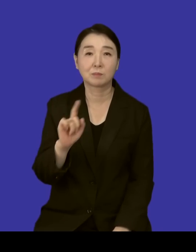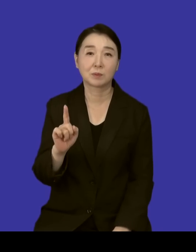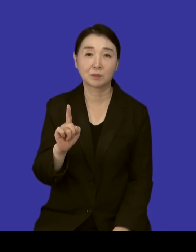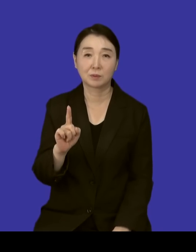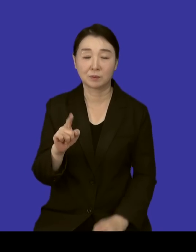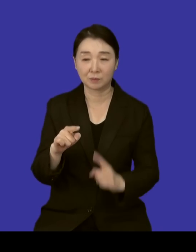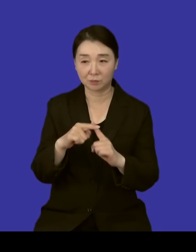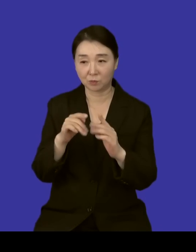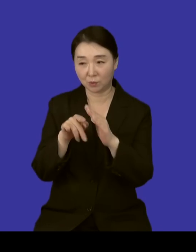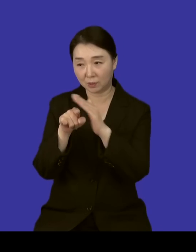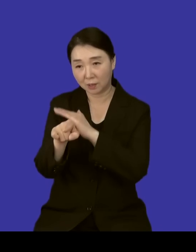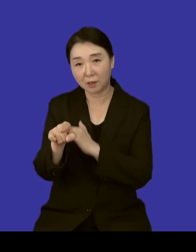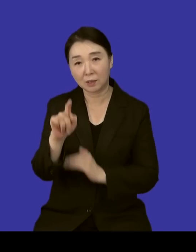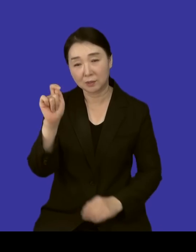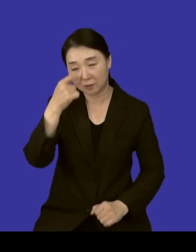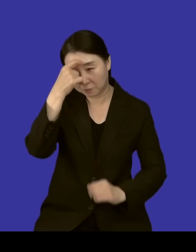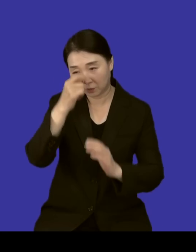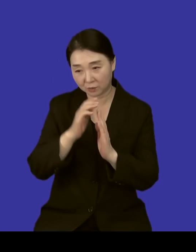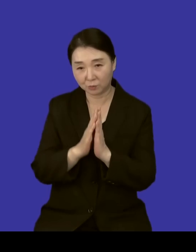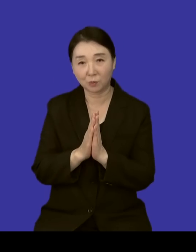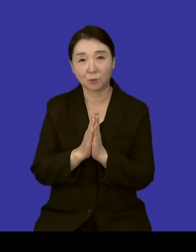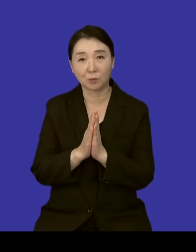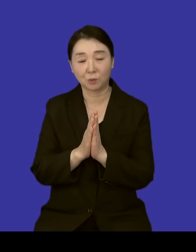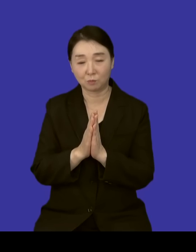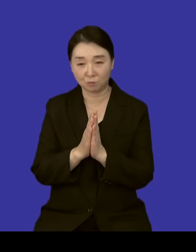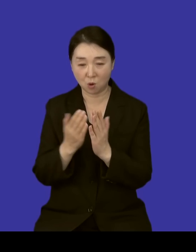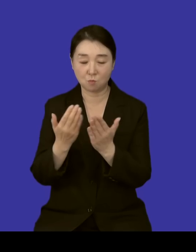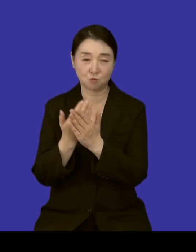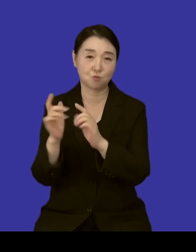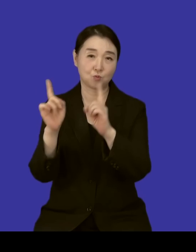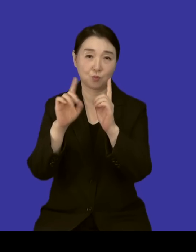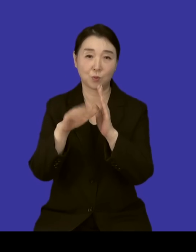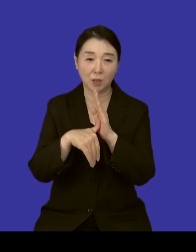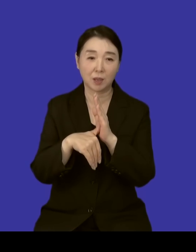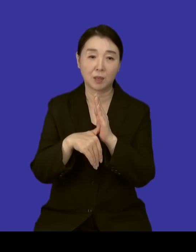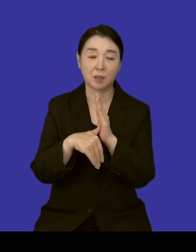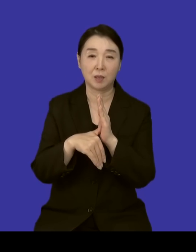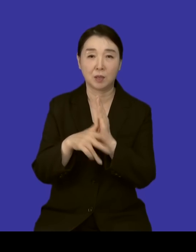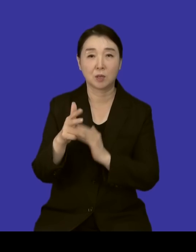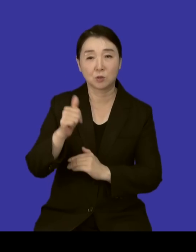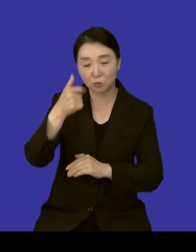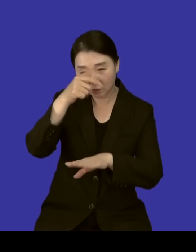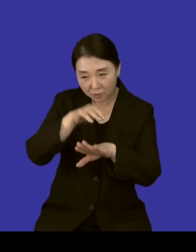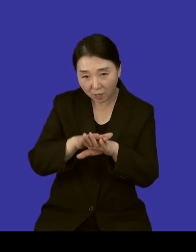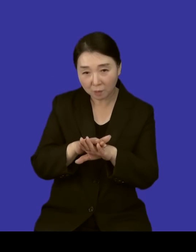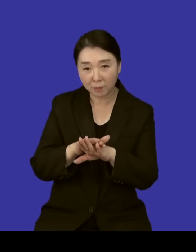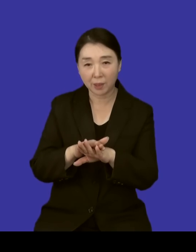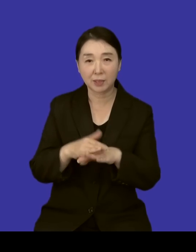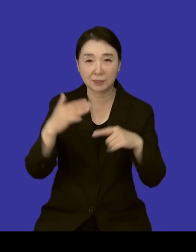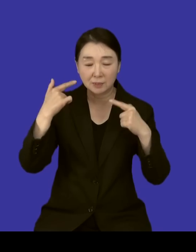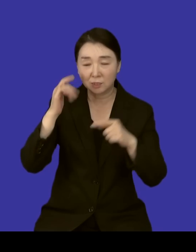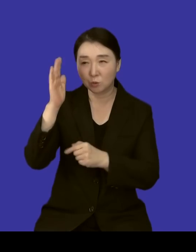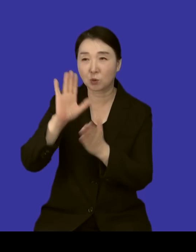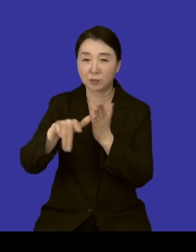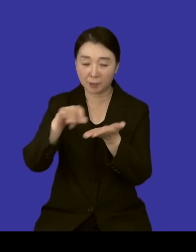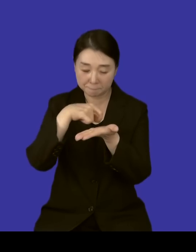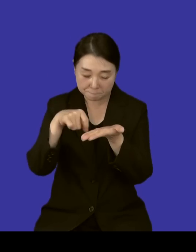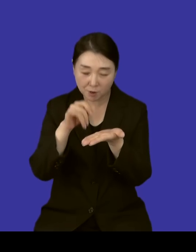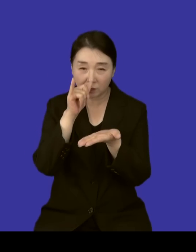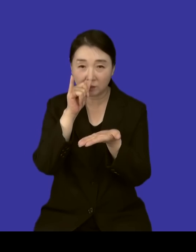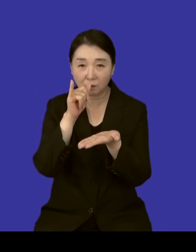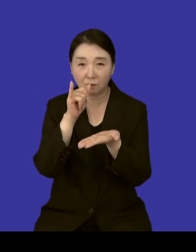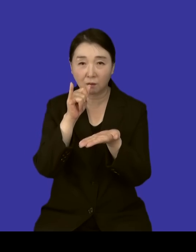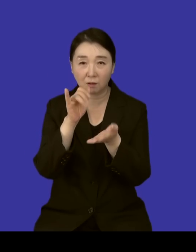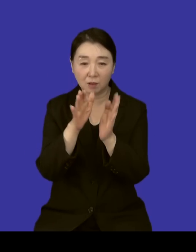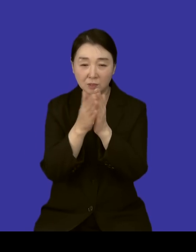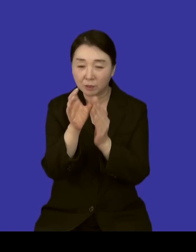교회 가가지고 새벽기도 무슨 부흥회 주일 예배 노트 필기 다 해놨어요. 설교를 예. 수십 권이에요.